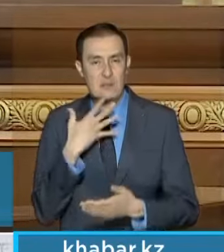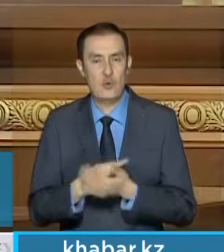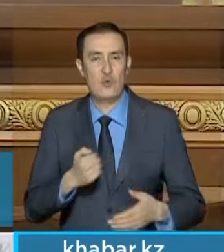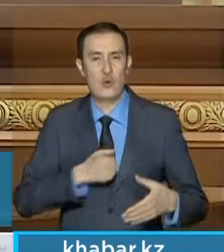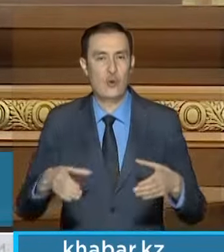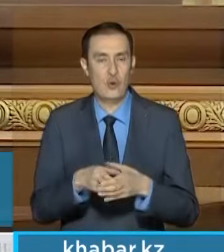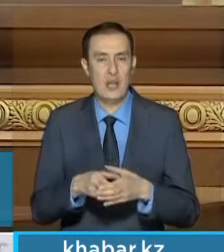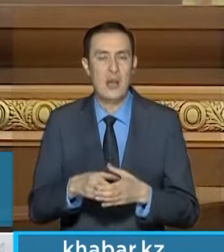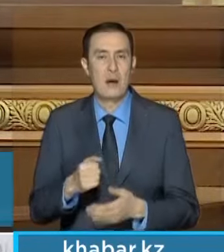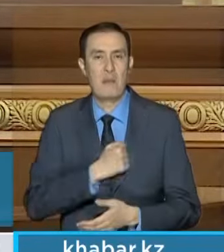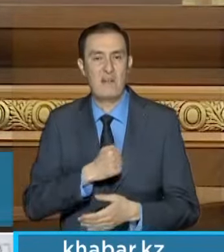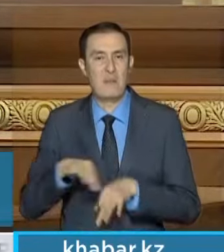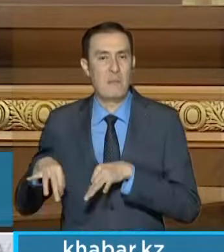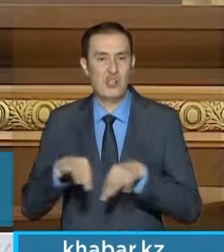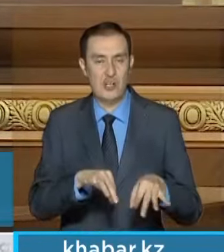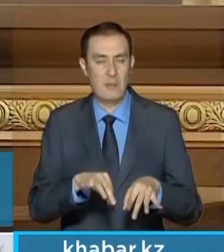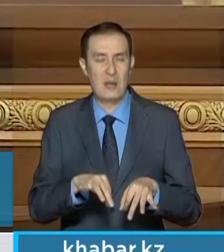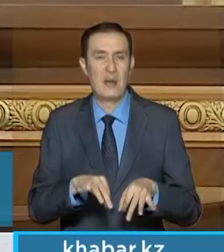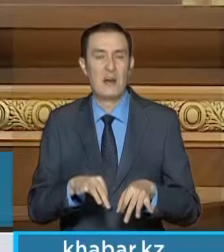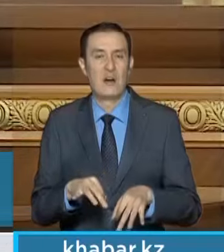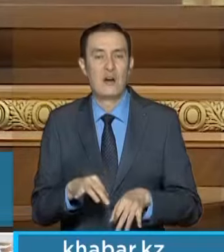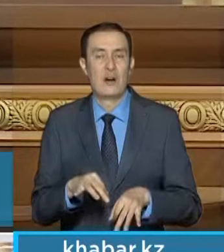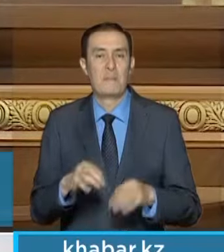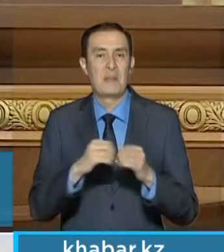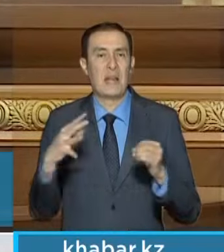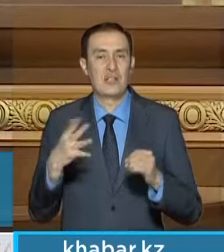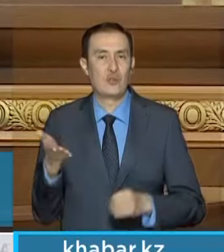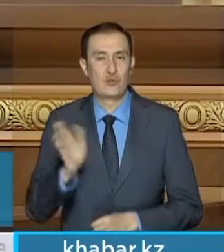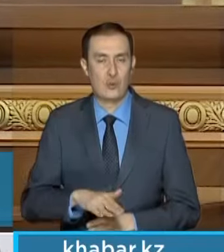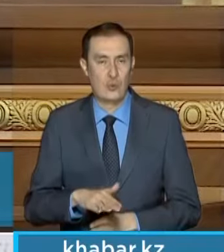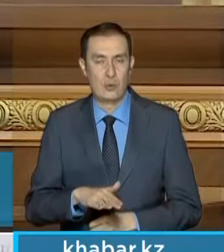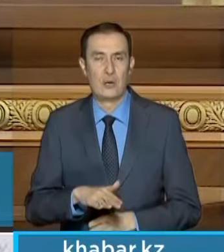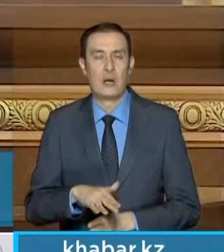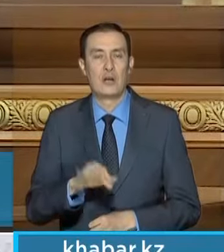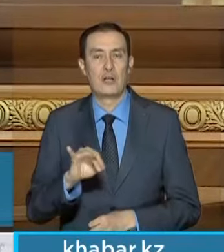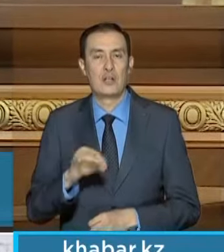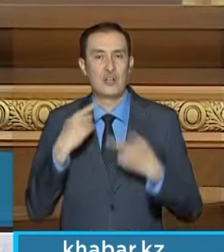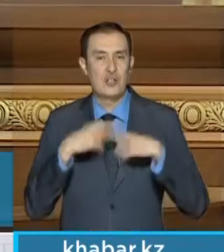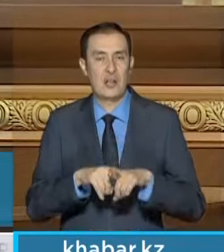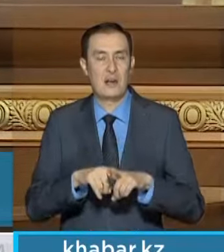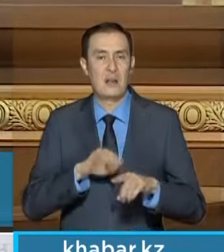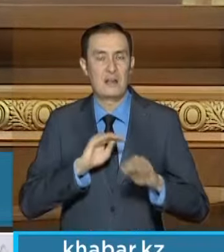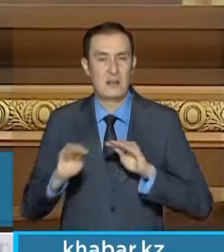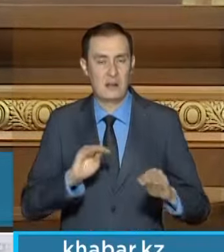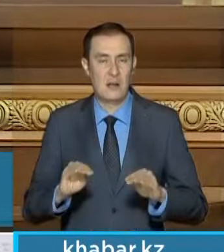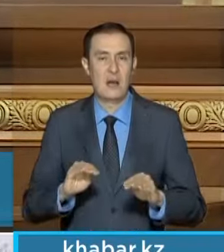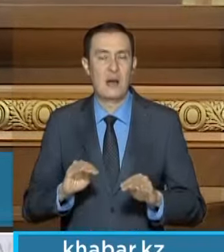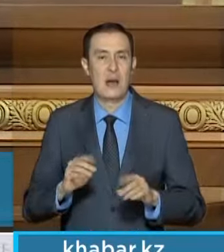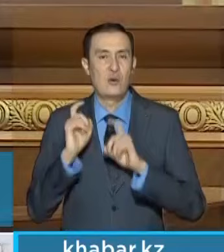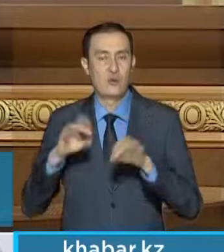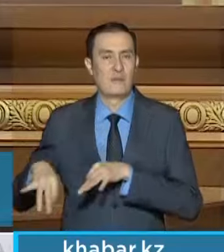роту боевыми колесными машинами в количестве 15 единиц, инженерной техникой,